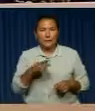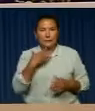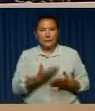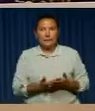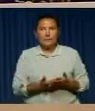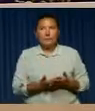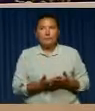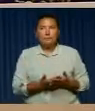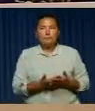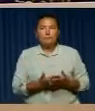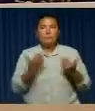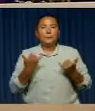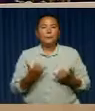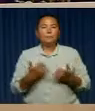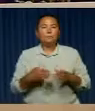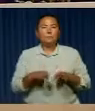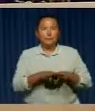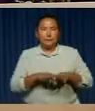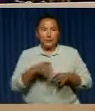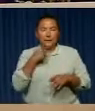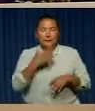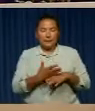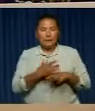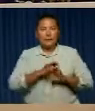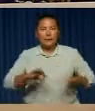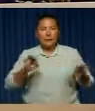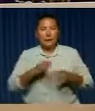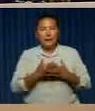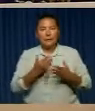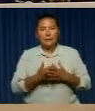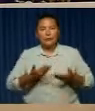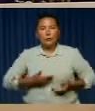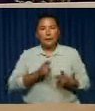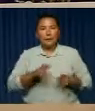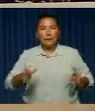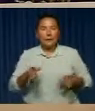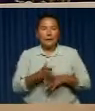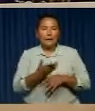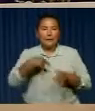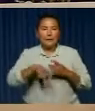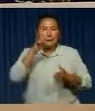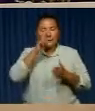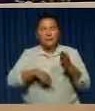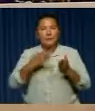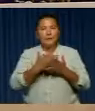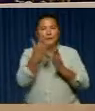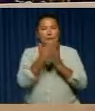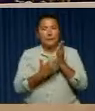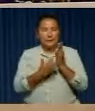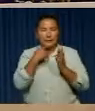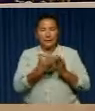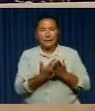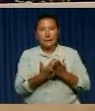отырмыз. Бүгінгі таңға мен аз ғана тоқтала кетейін, біздің әлі де тұрғындардың арасында сенімсіздік бар, бізге статистикалық